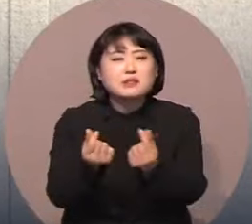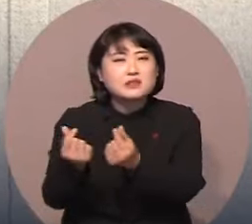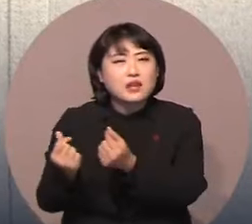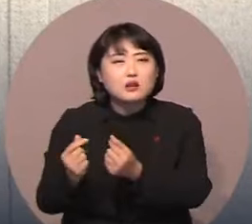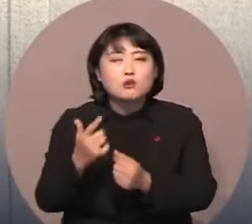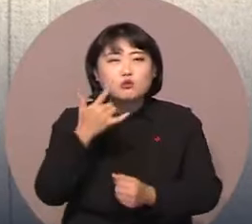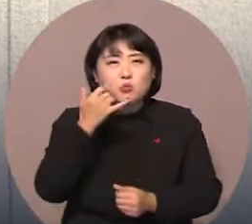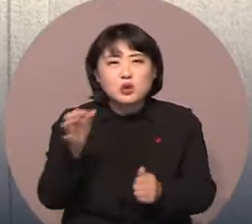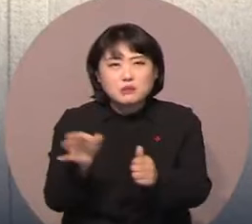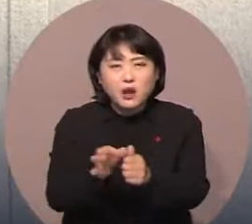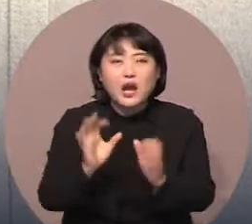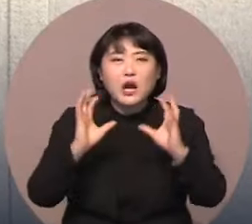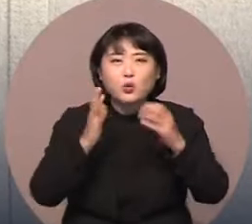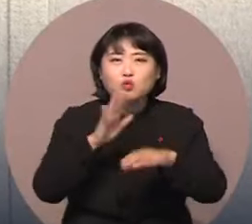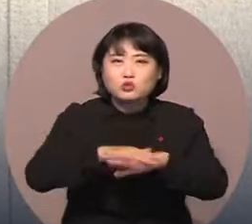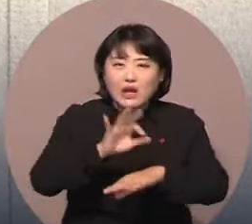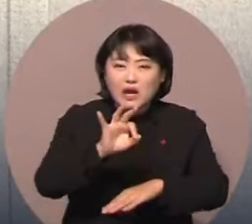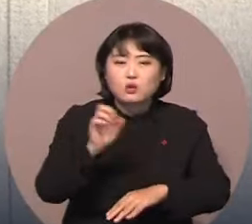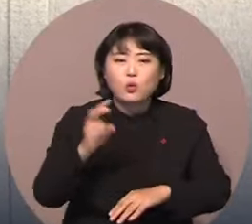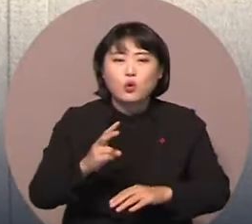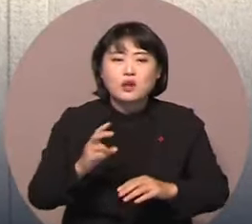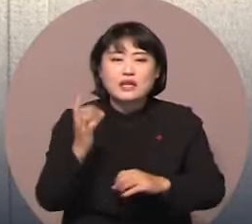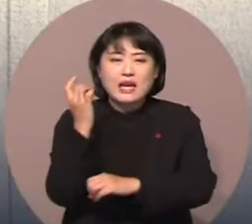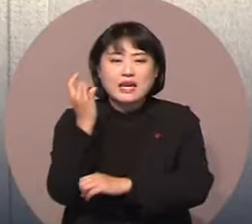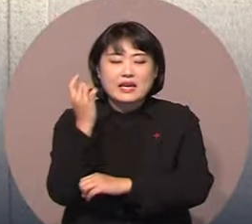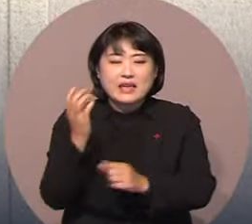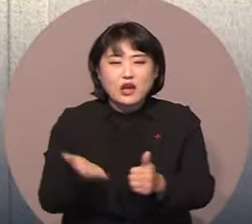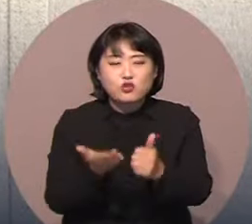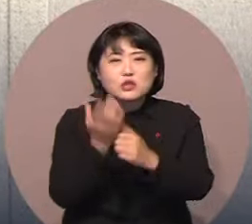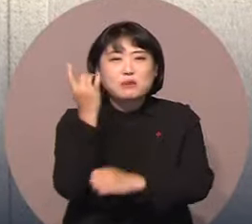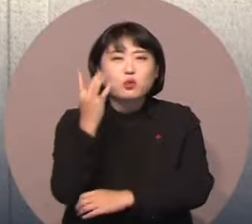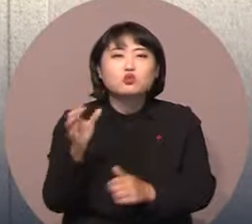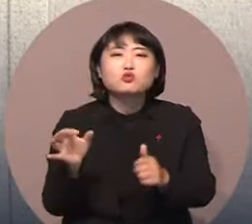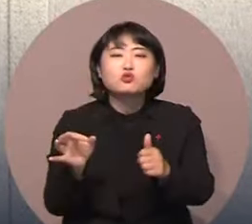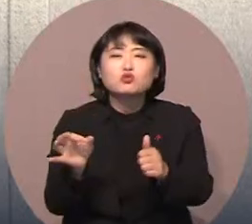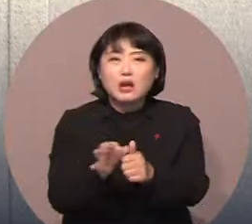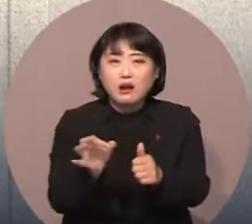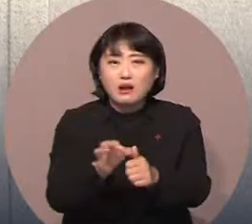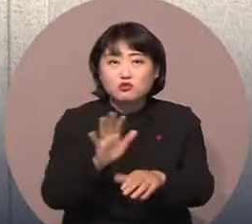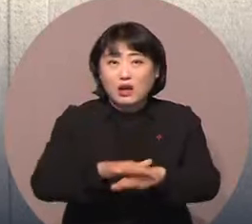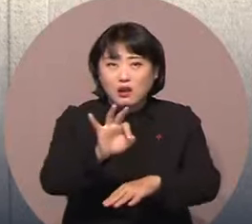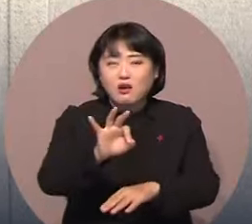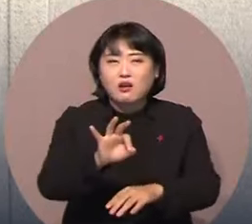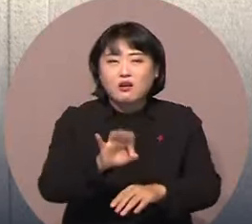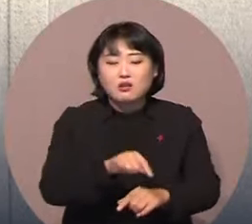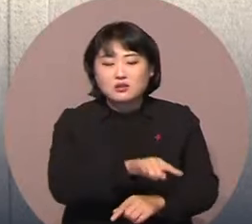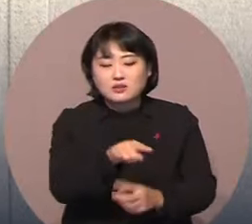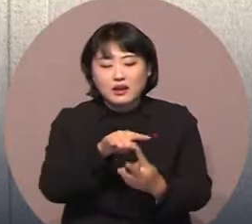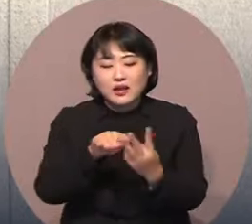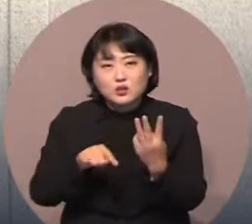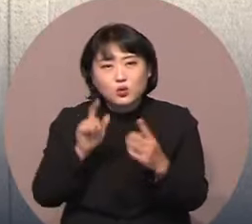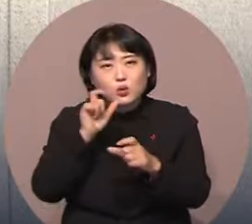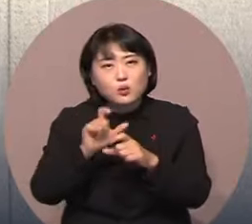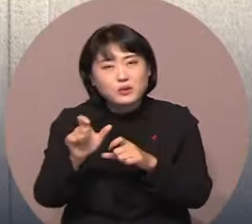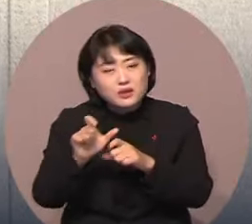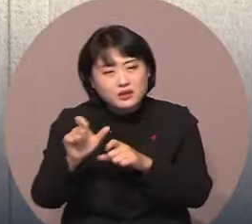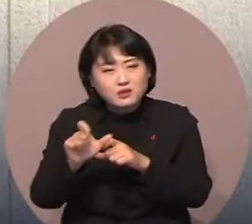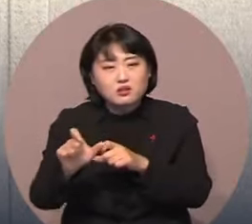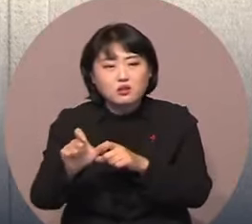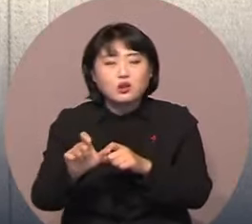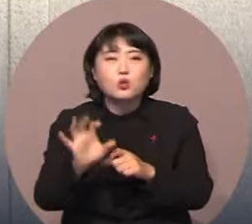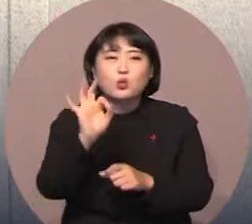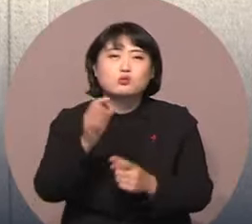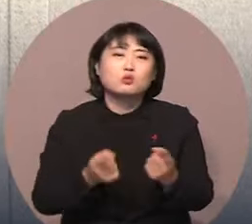부모 급여 그 아동수당 어 양육 기본수당이 세 가지를 종합적으로 고려해서 저희들이 이번에 그